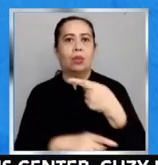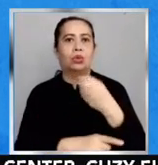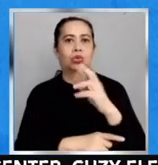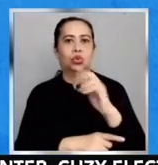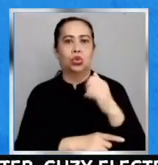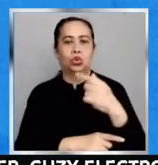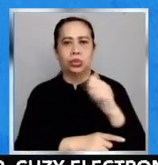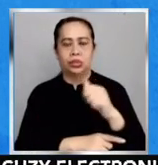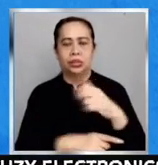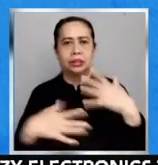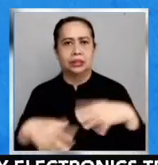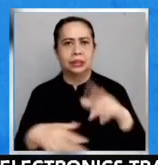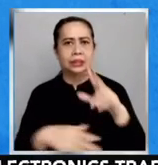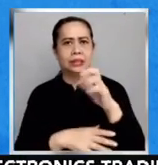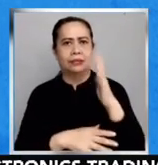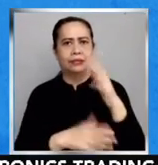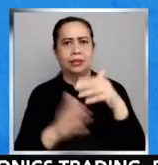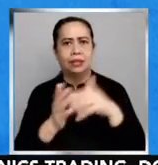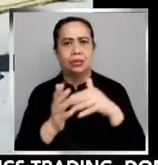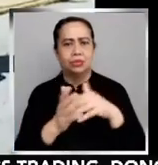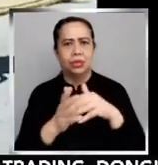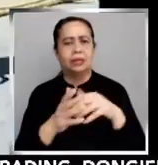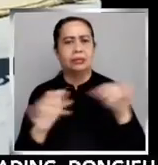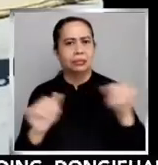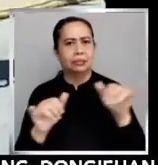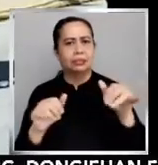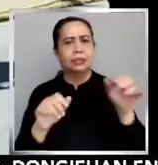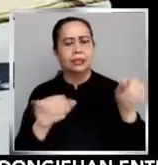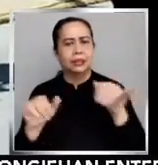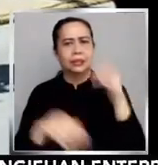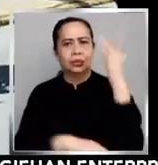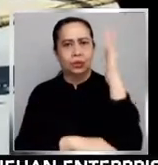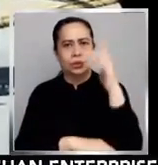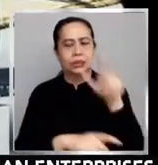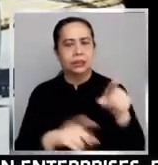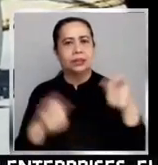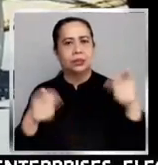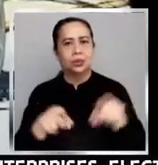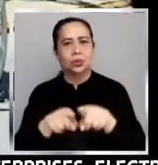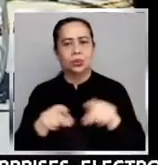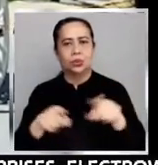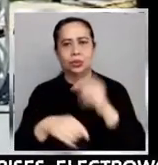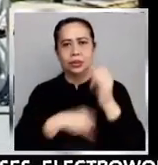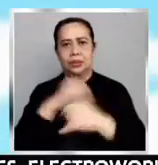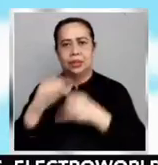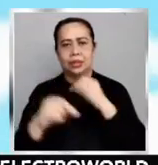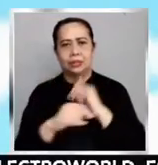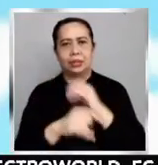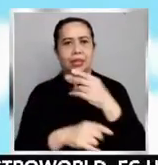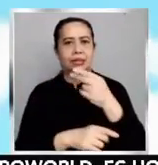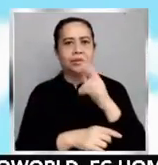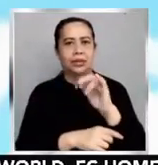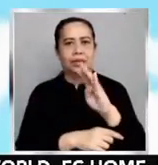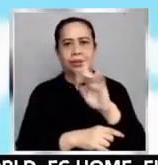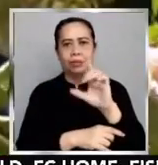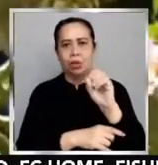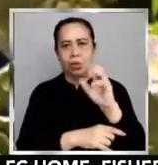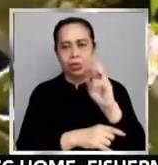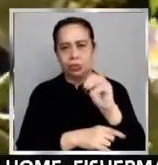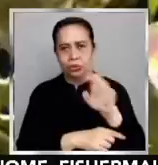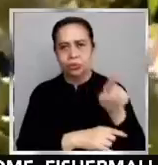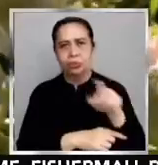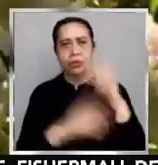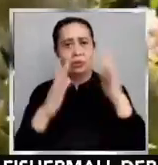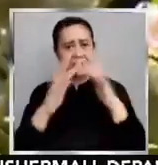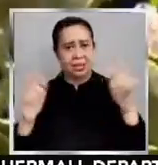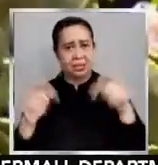hanggang 350,000 Yoshino cherry trees. Dito rin dinaraos ang taunang International Cherry Blossom Festival. Pero cherry blossom nga ba ang pink